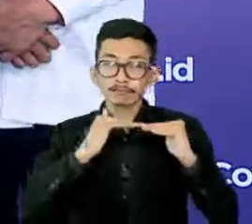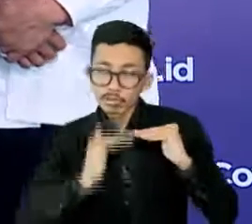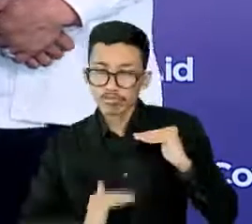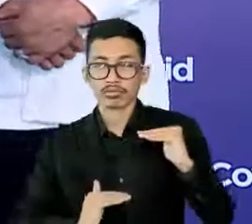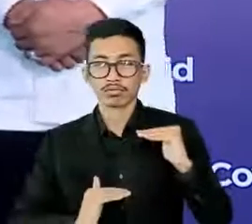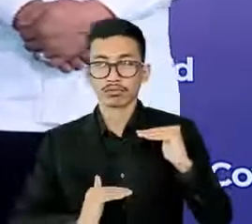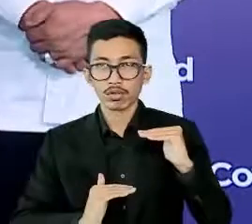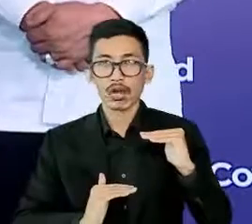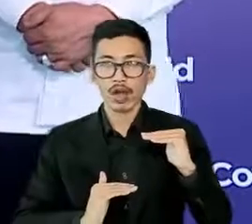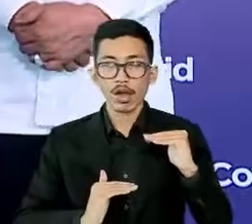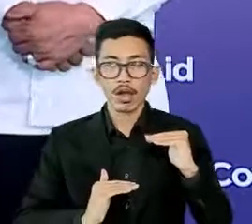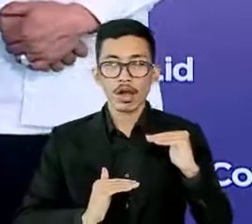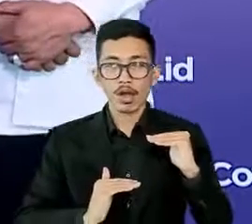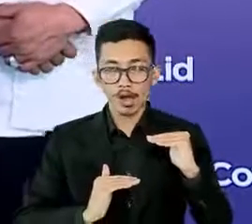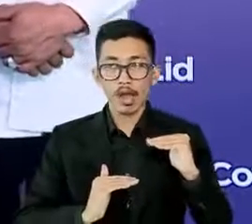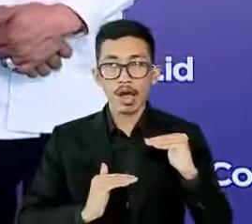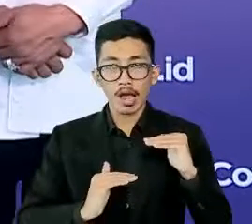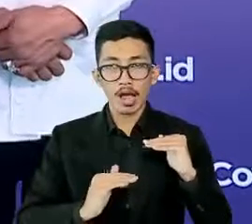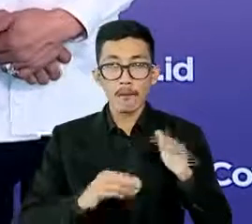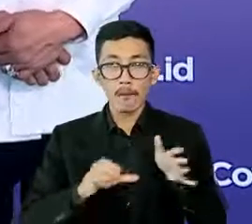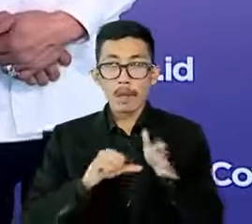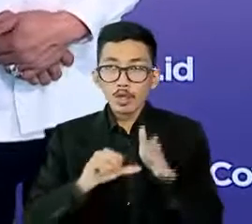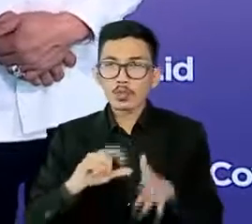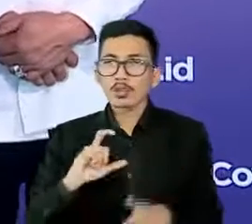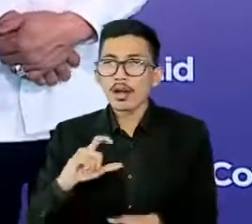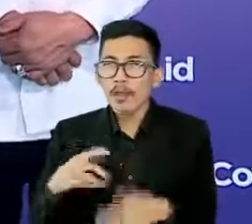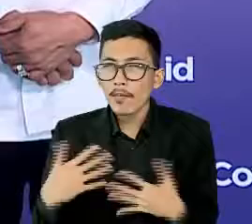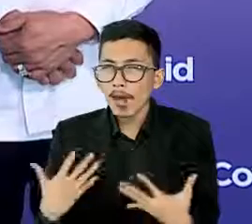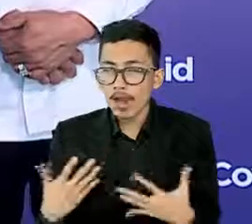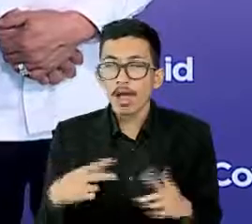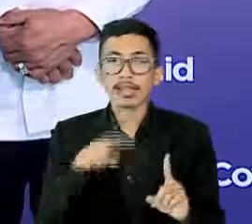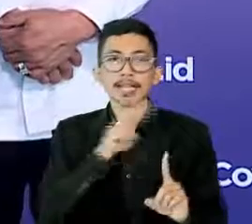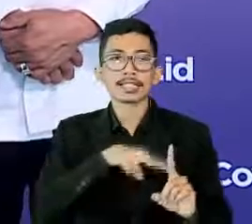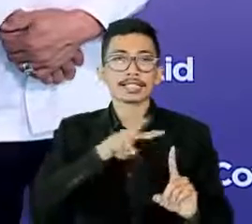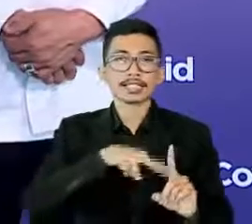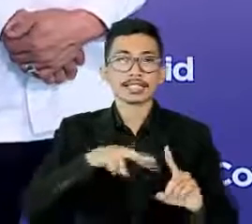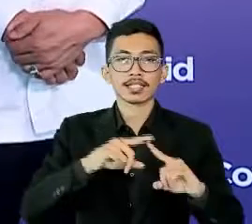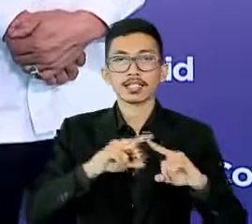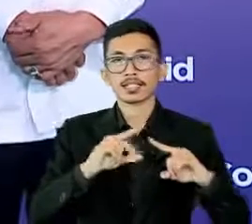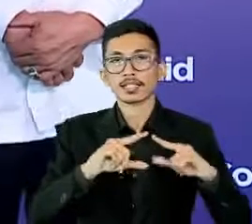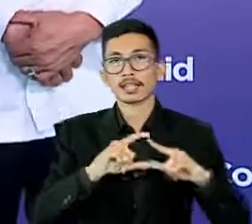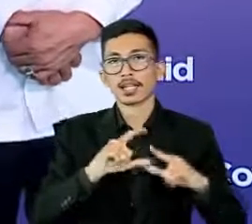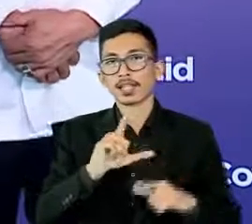cara kita melaksanakan racing kontak erat Kepada seluruh masyarakat yang